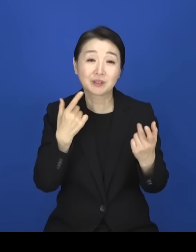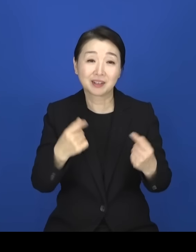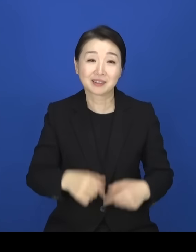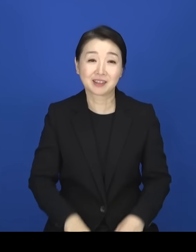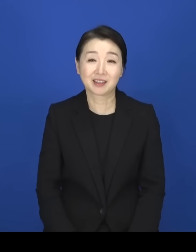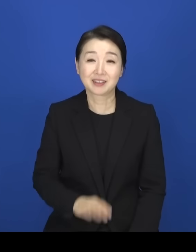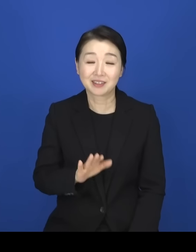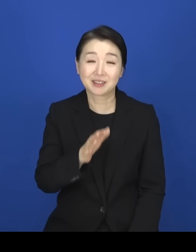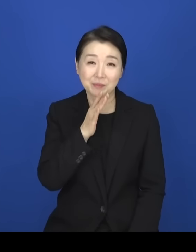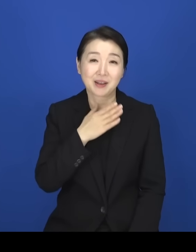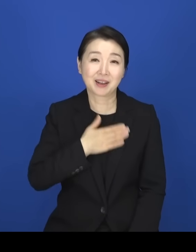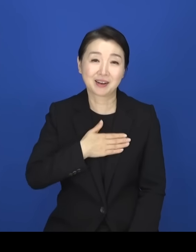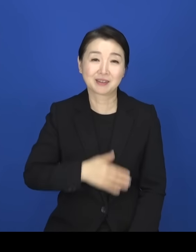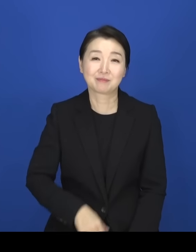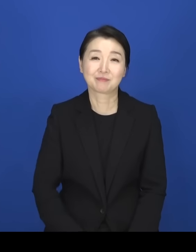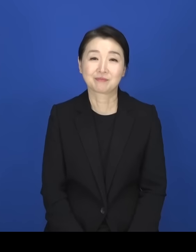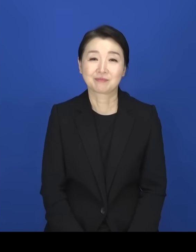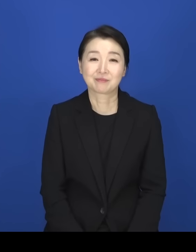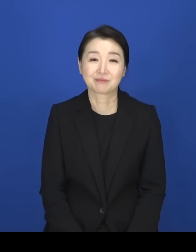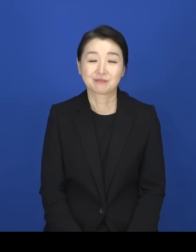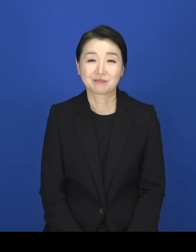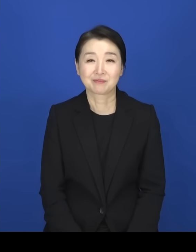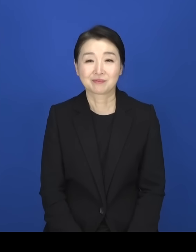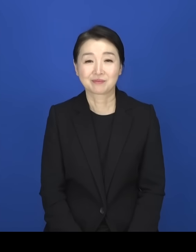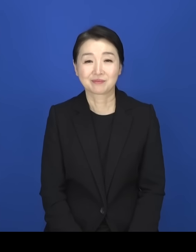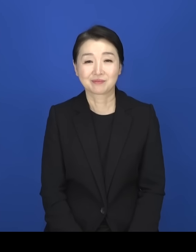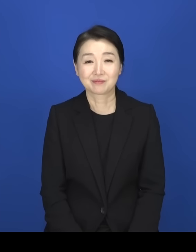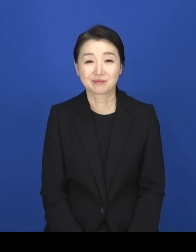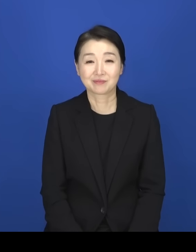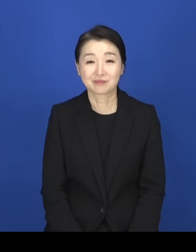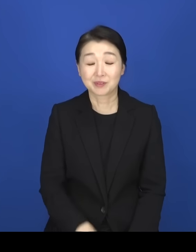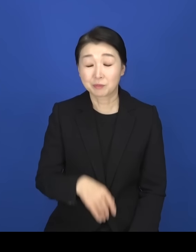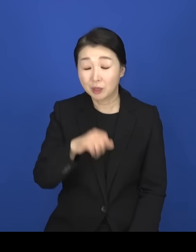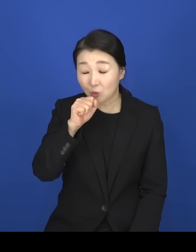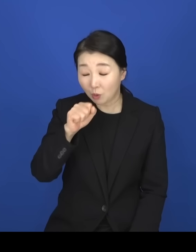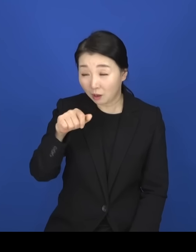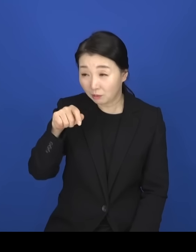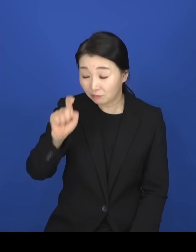이제 비로소 드네요. 제가 하나님 조회수 걱정이 좀 되더라고요.